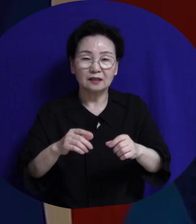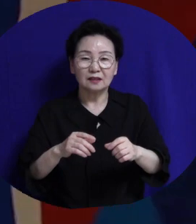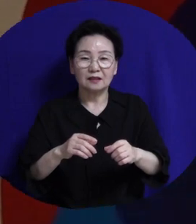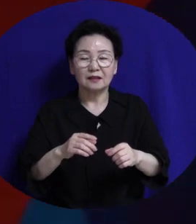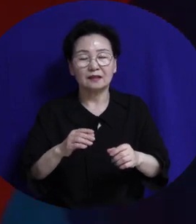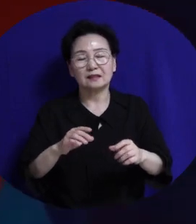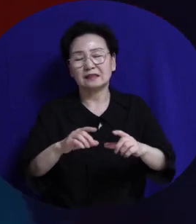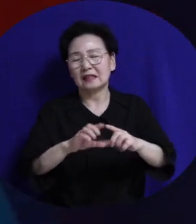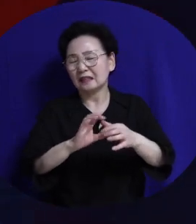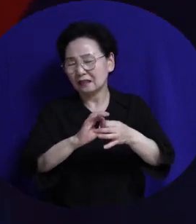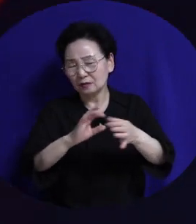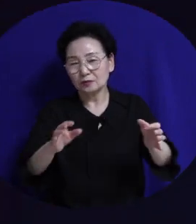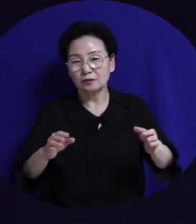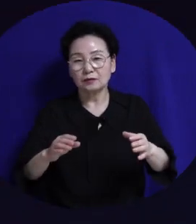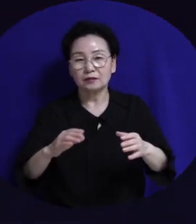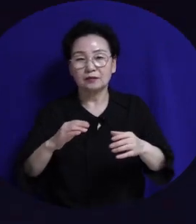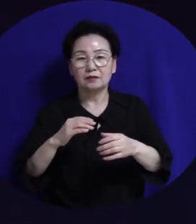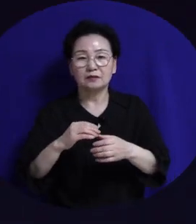된 자가 먼저 된다 그랬어요.